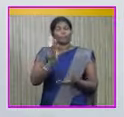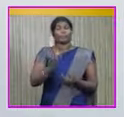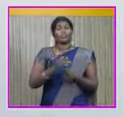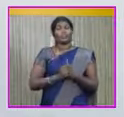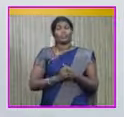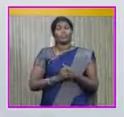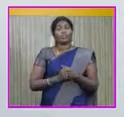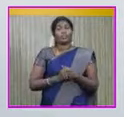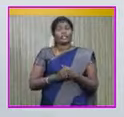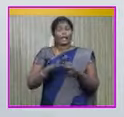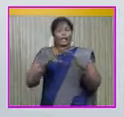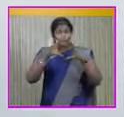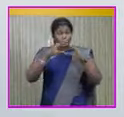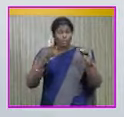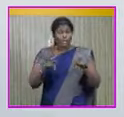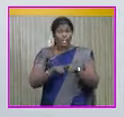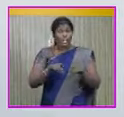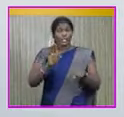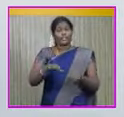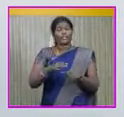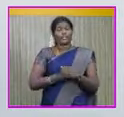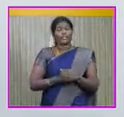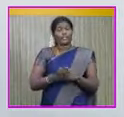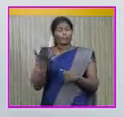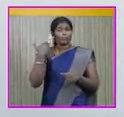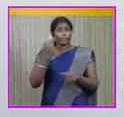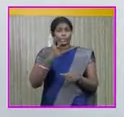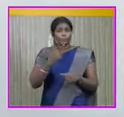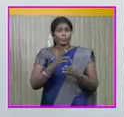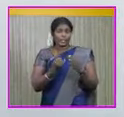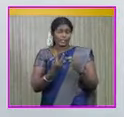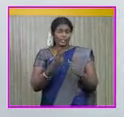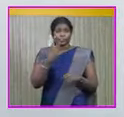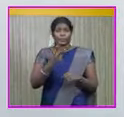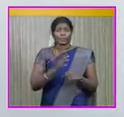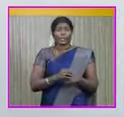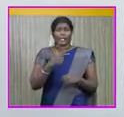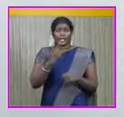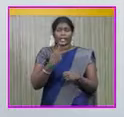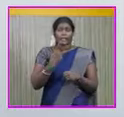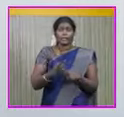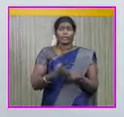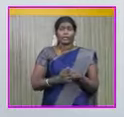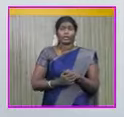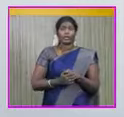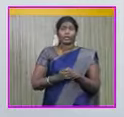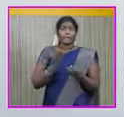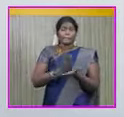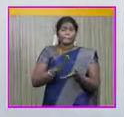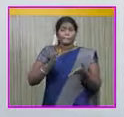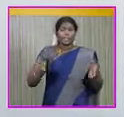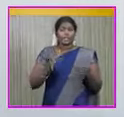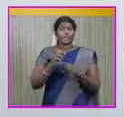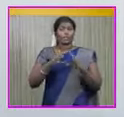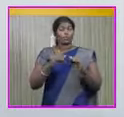அப்போது வடிவொத்த முக்கோணங்கள் பகுதியில் முந்தைய பகுதியில் ஒரு பண்பு நம்ம படிச்சிருப்போம், பக்கம் கோணம் பக்கம்